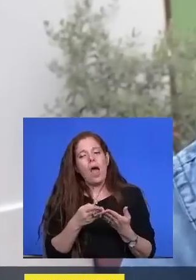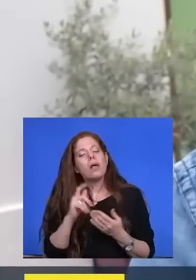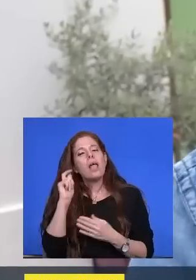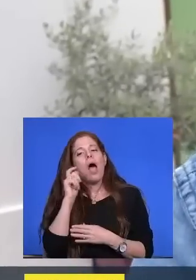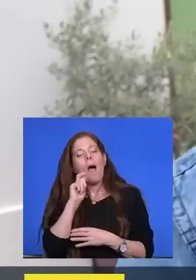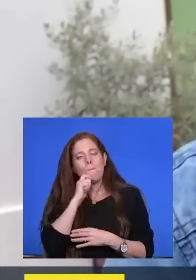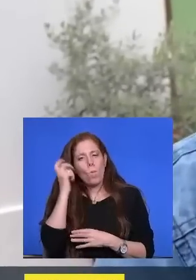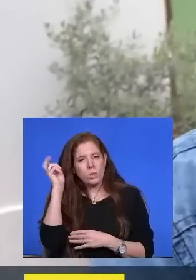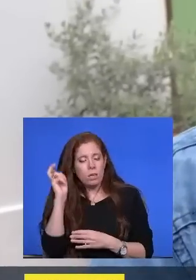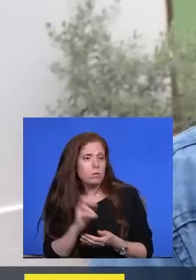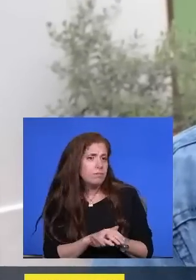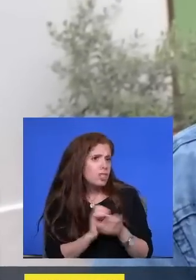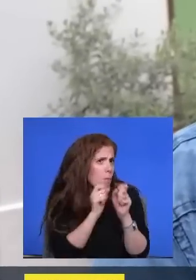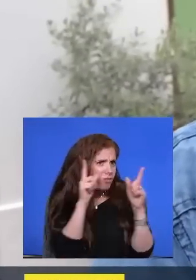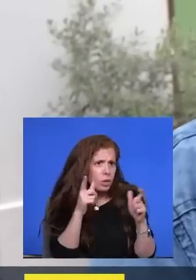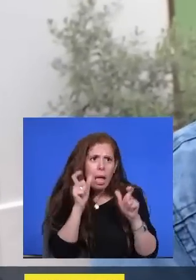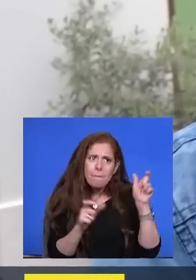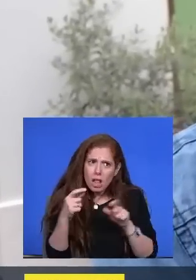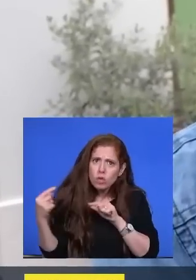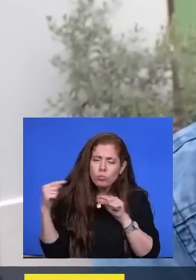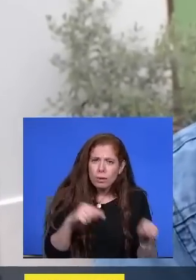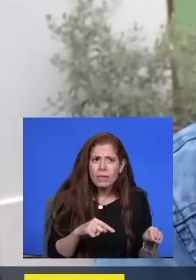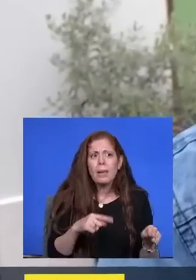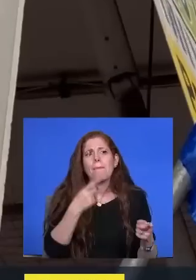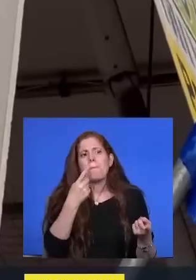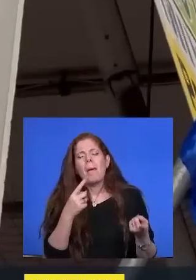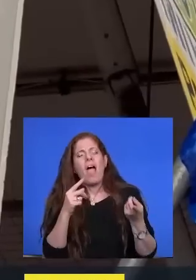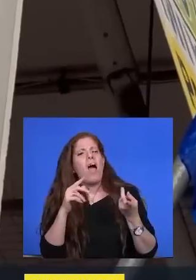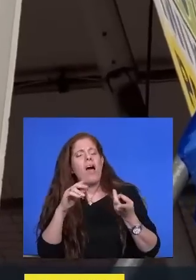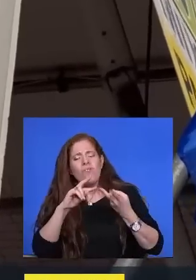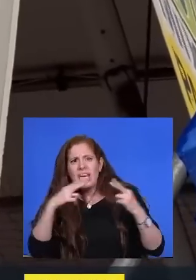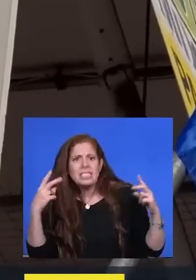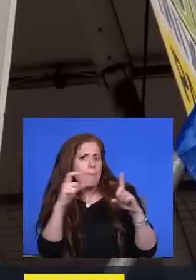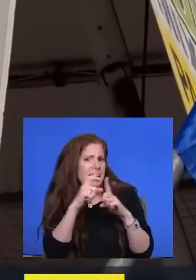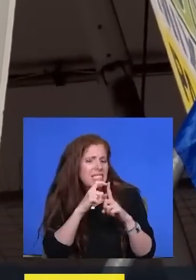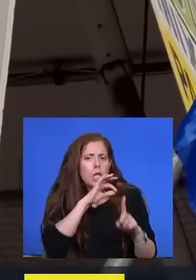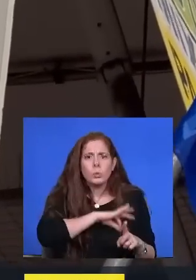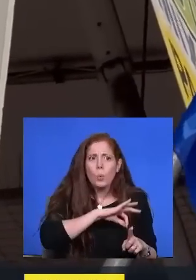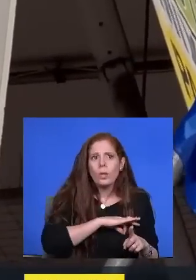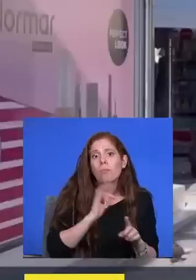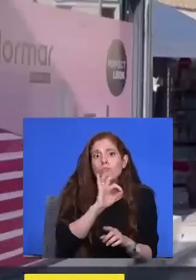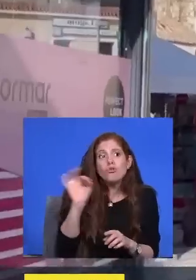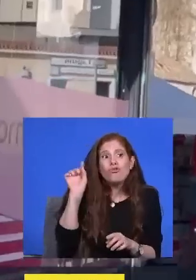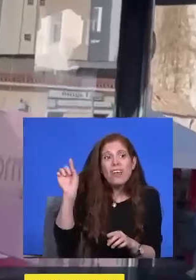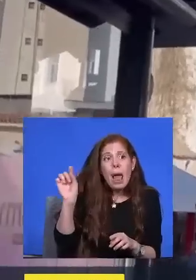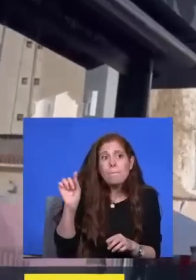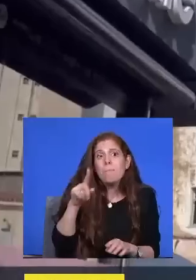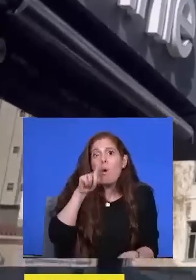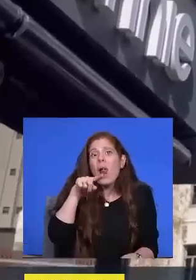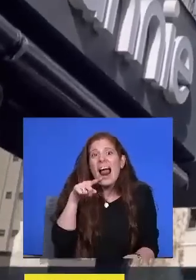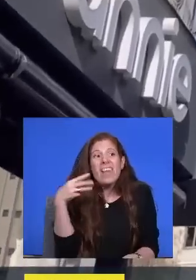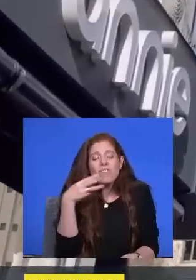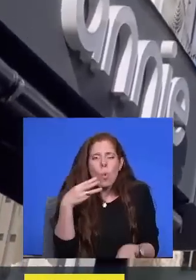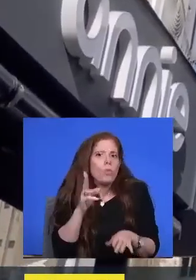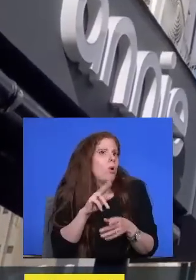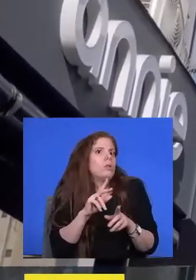מאגרי עבודה ופליטים שמגיעים מאפגניסטן, פקיסטן, סוריה. בשבילם כל 1,000 יורו יכולים להיות ל-life changer.